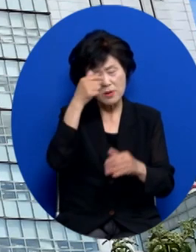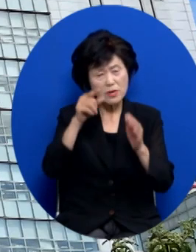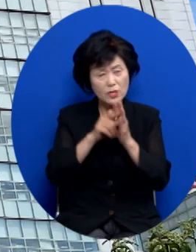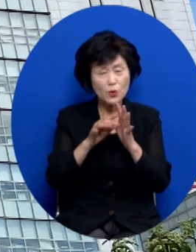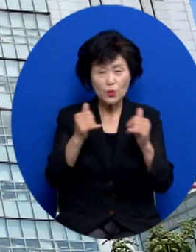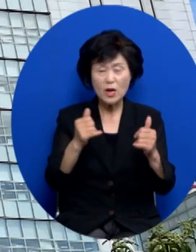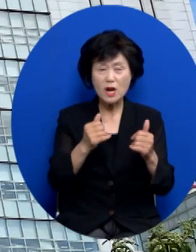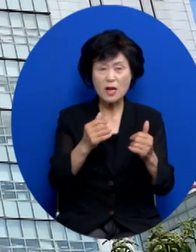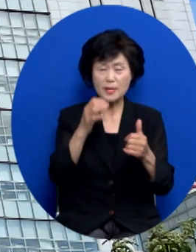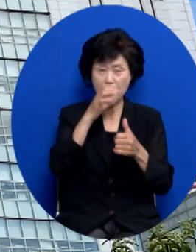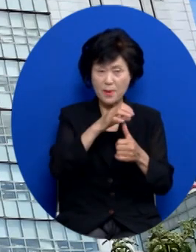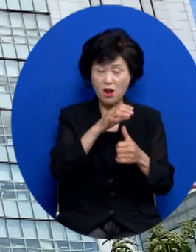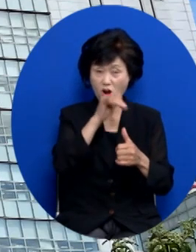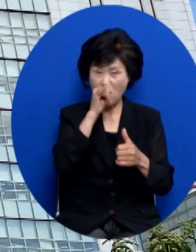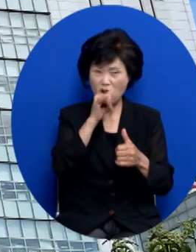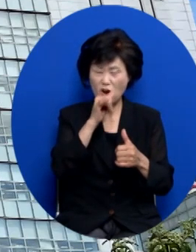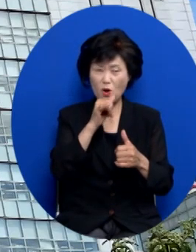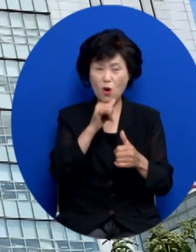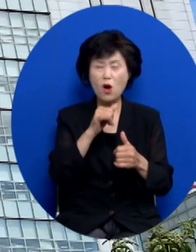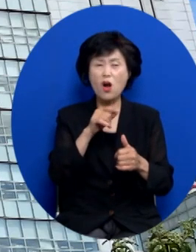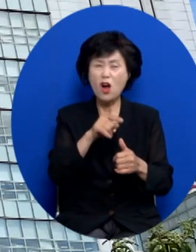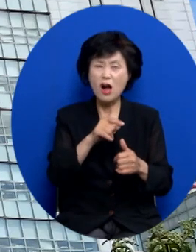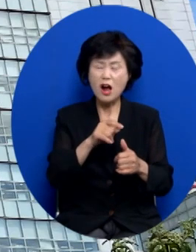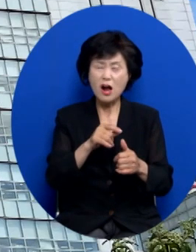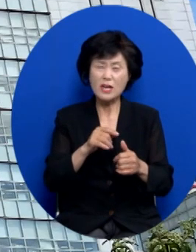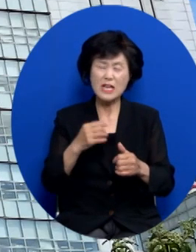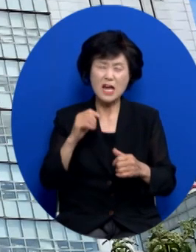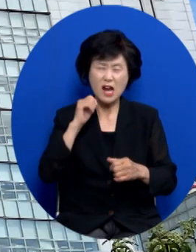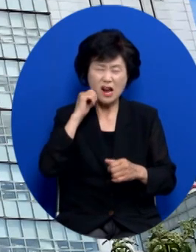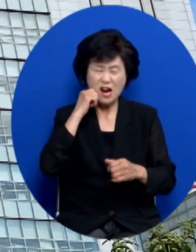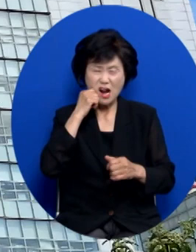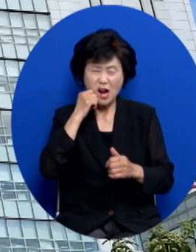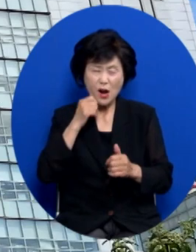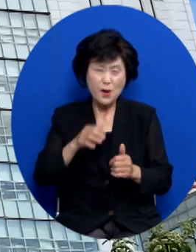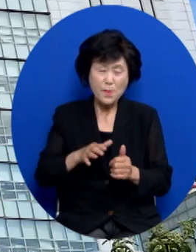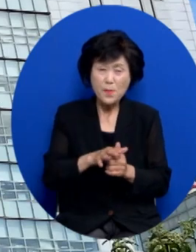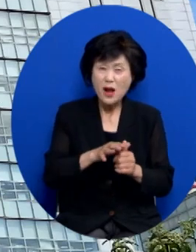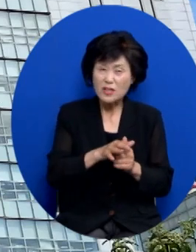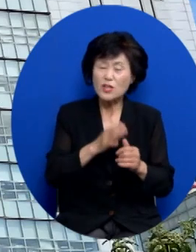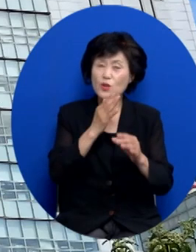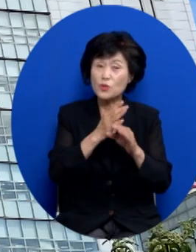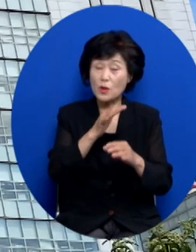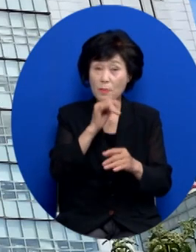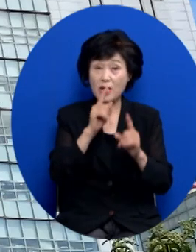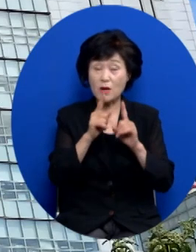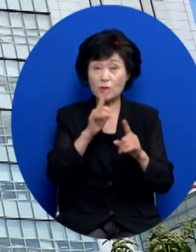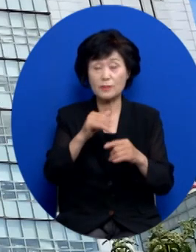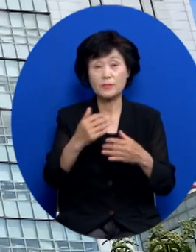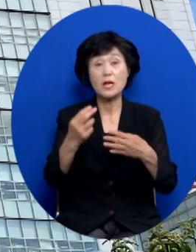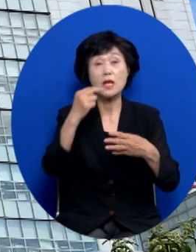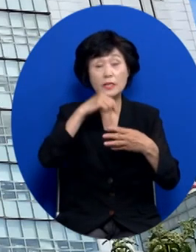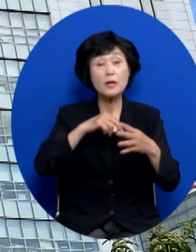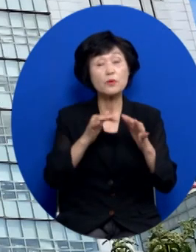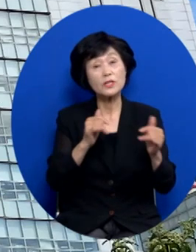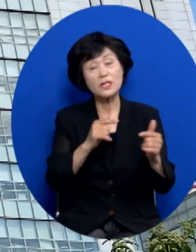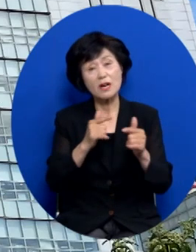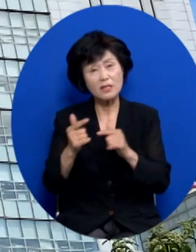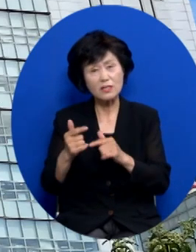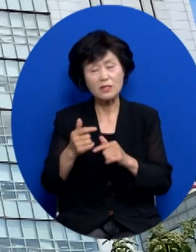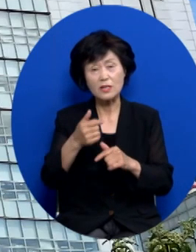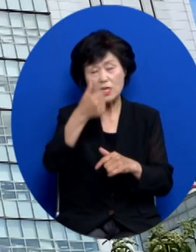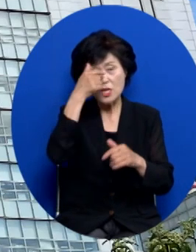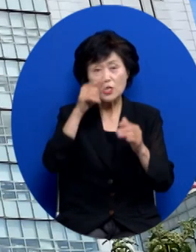있고 가혹한 환경에서 신체적 학대를 당하고 있다고 밝혔습니다. 탈북자들은 북한에서는 기독교